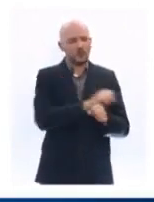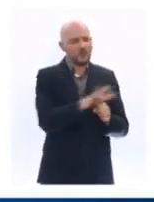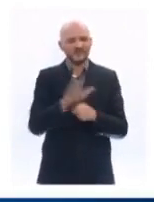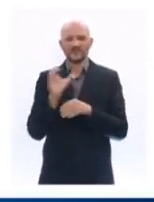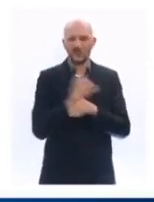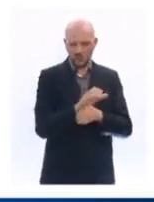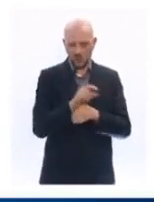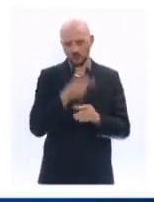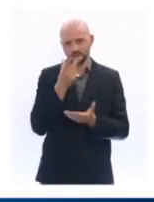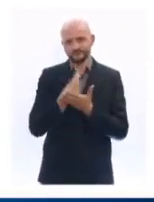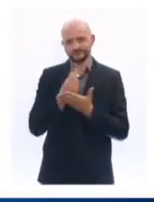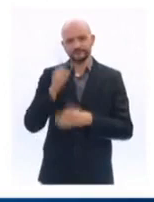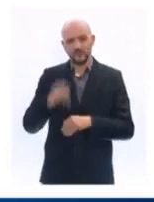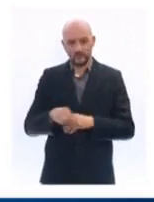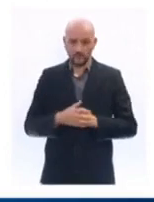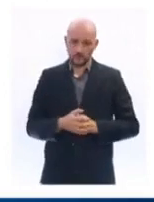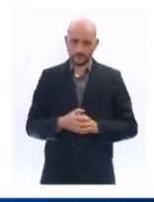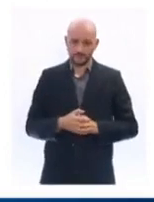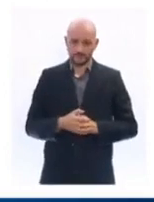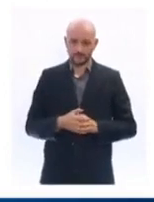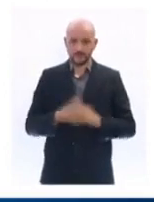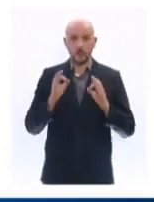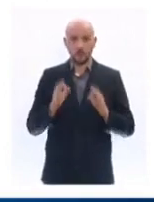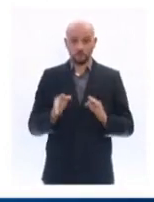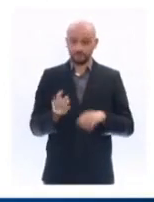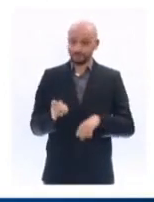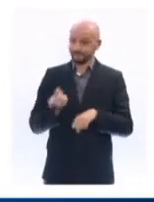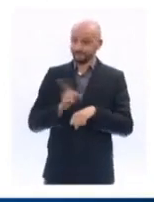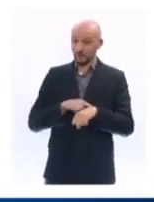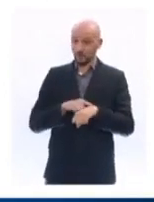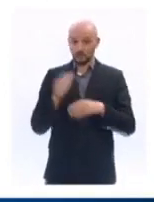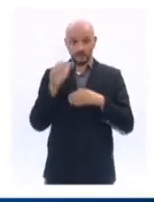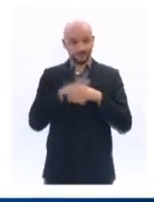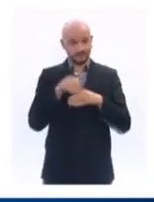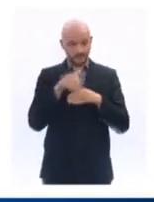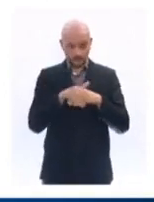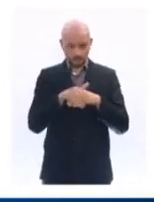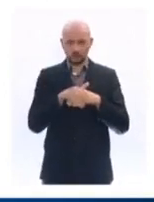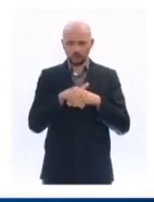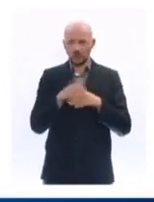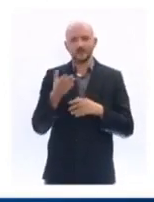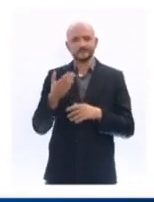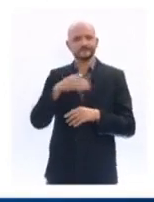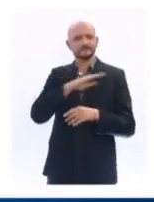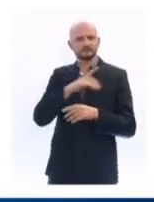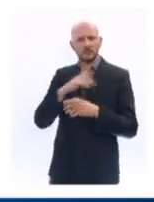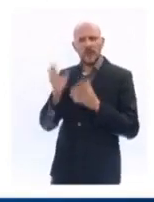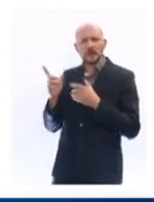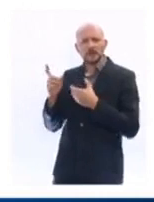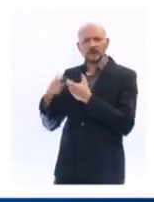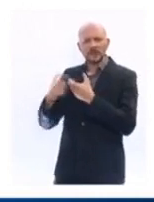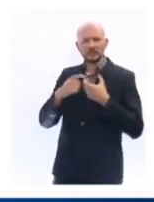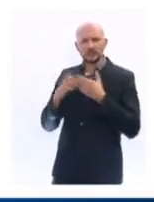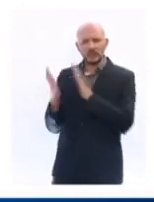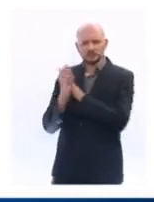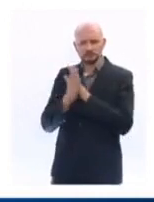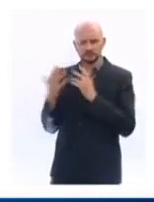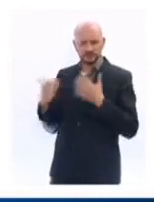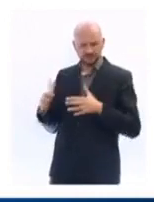discutées avec les représentants des salariés au sein des entreprises. Donc, vous l'avez compris, contrairement au mois de